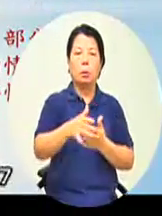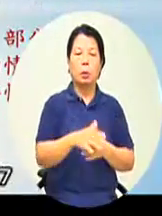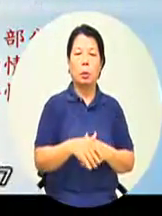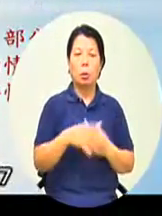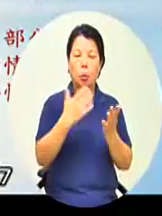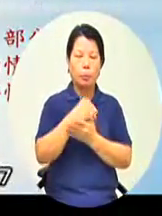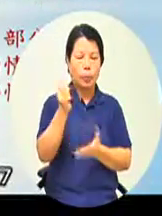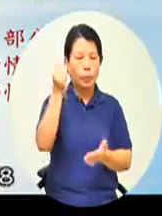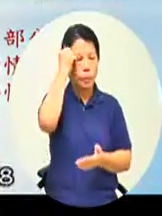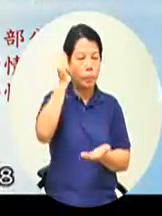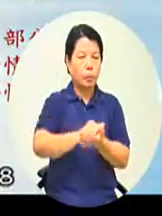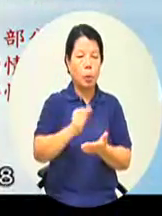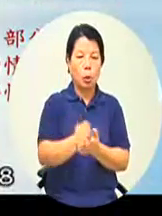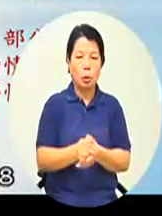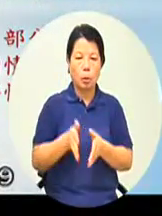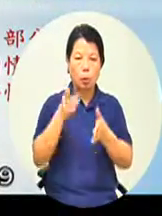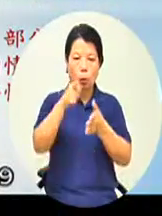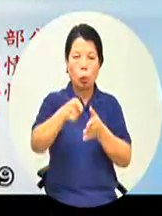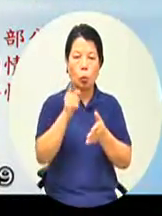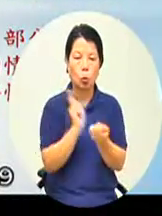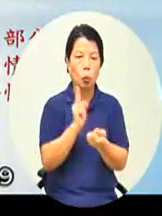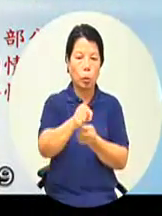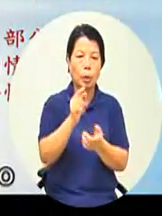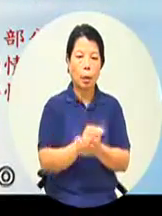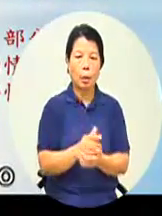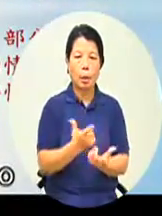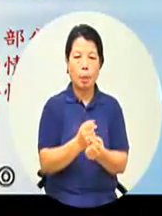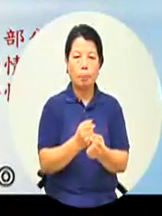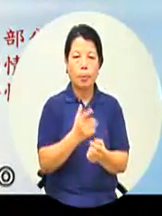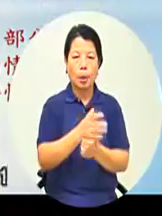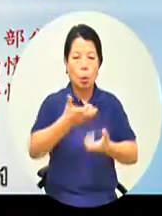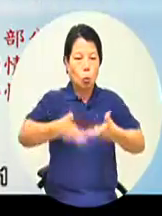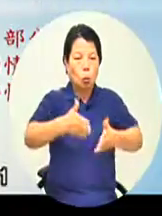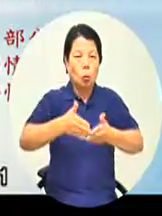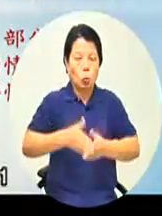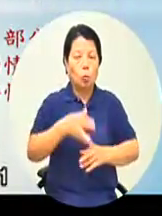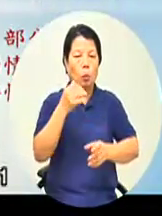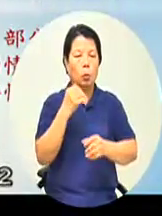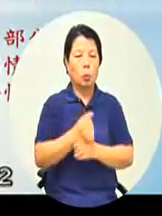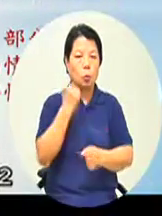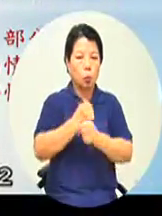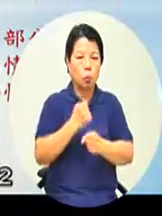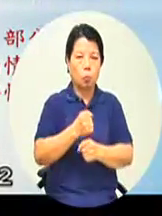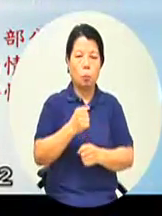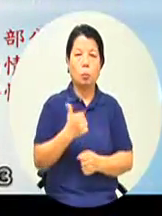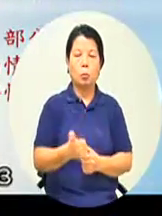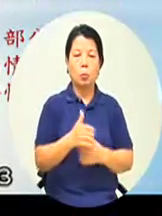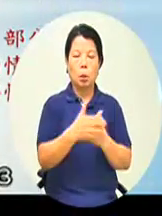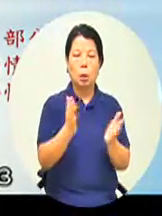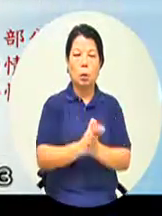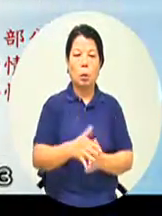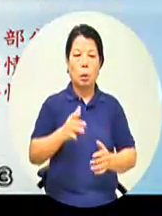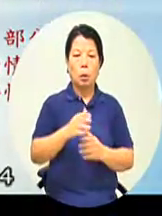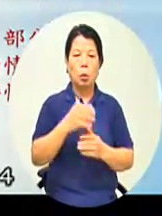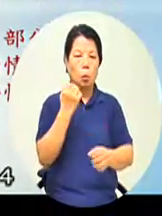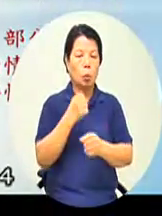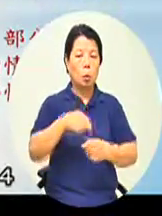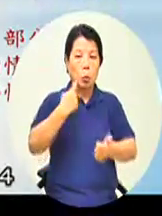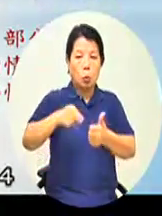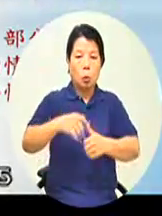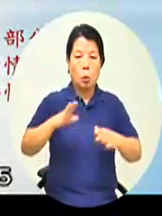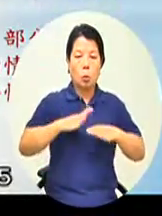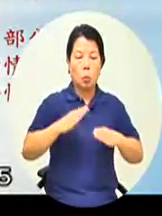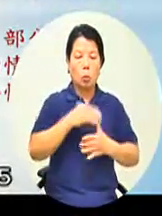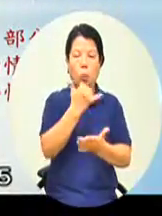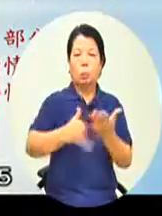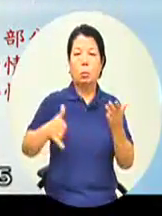象中在教官在这个区块里头其实扮演了非常重要的一个功能性，但是呢教官退出校园以后，我们有外聘的校安